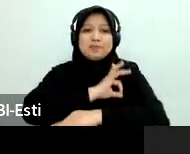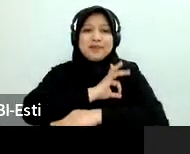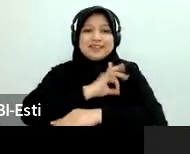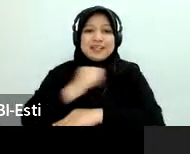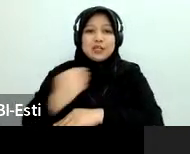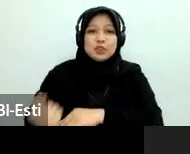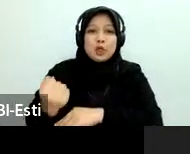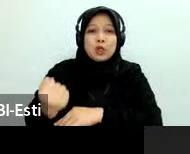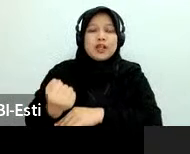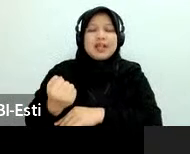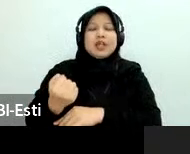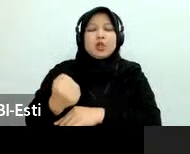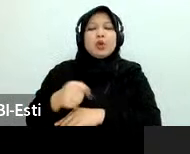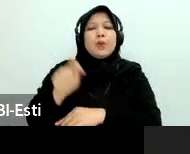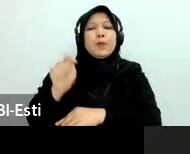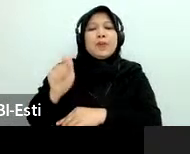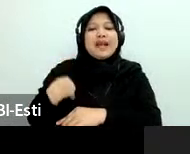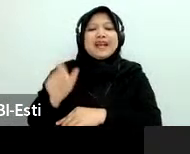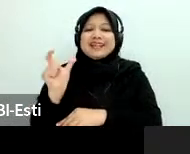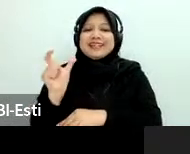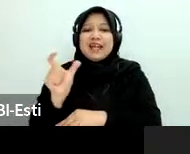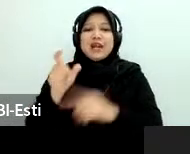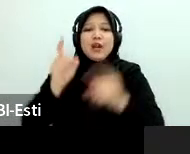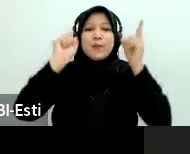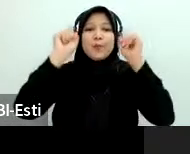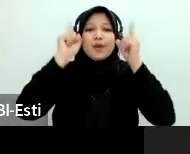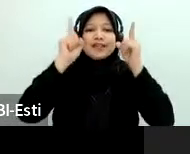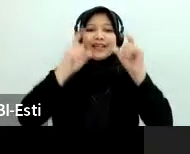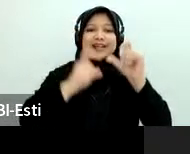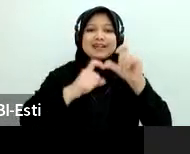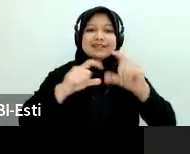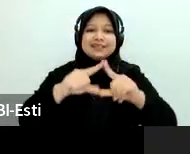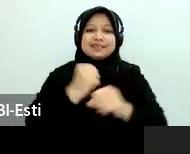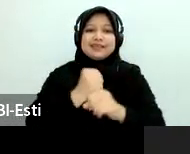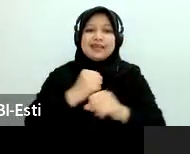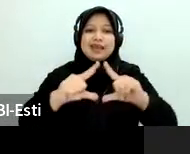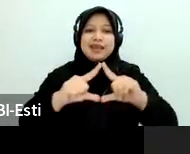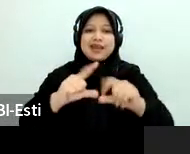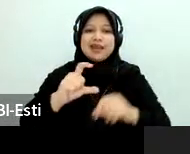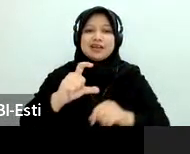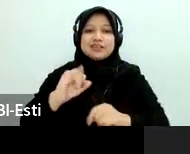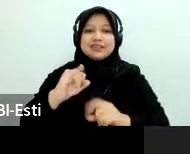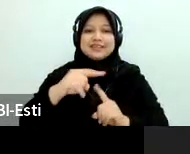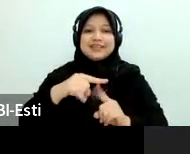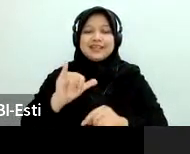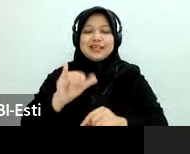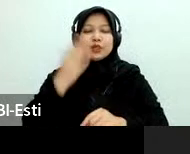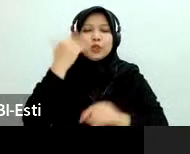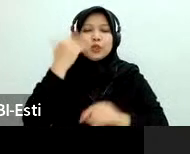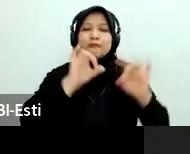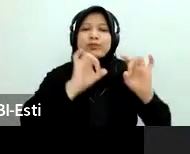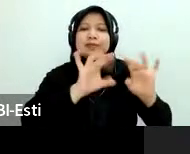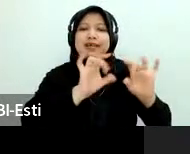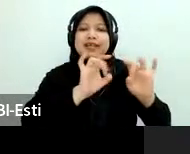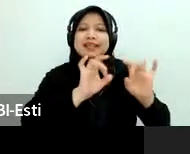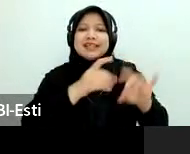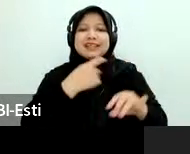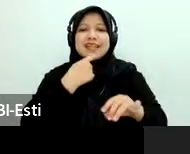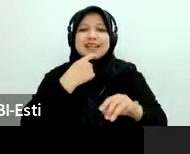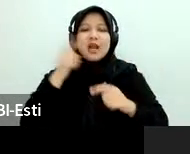politikus egasuti untuk mengkritik imperialisme kolonialisme pada waktu itu